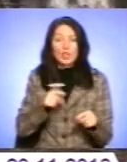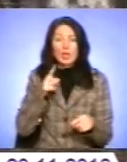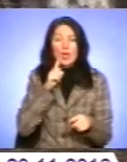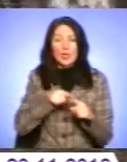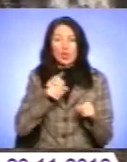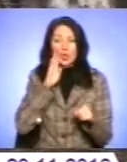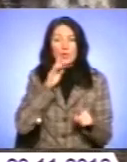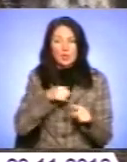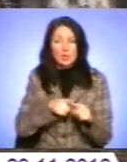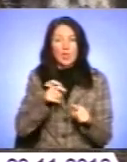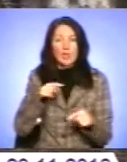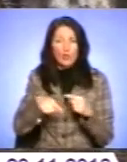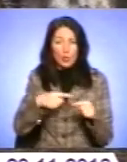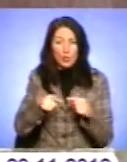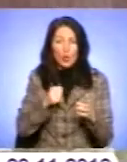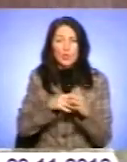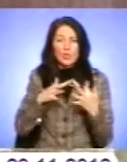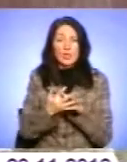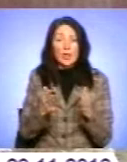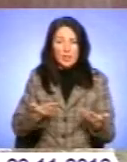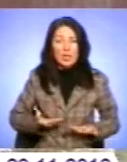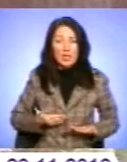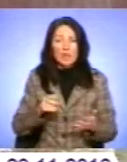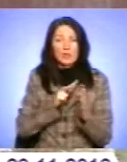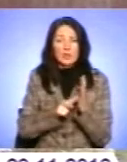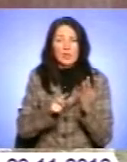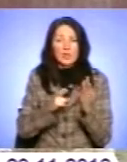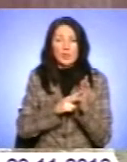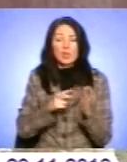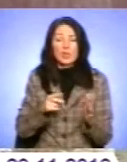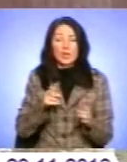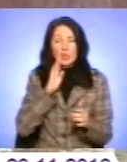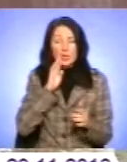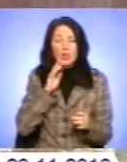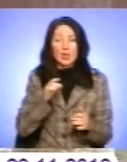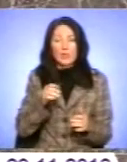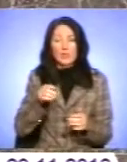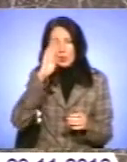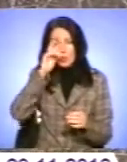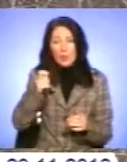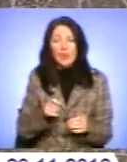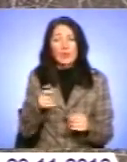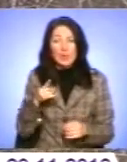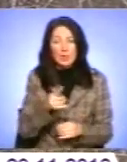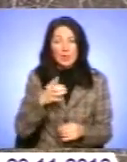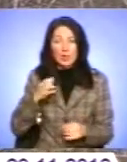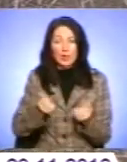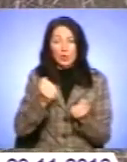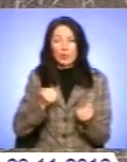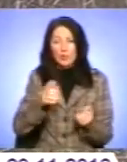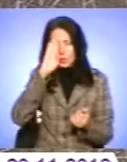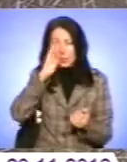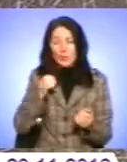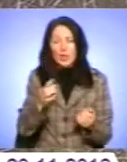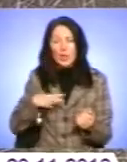мешкає 87-річна родичка, внучатий племінник прибув на таксі. Водія попросив зачекати, а сам майже пів кілометра пішов пішки